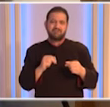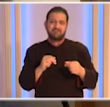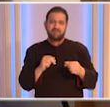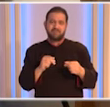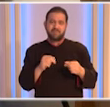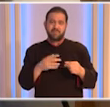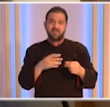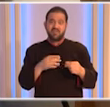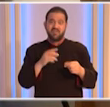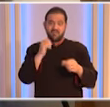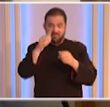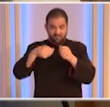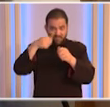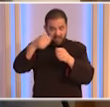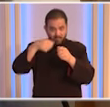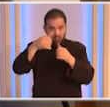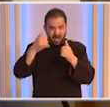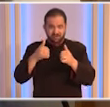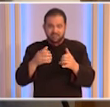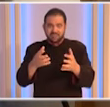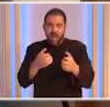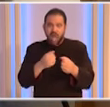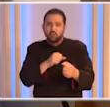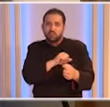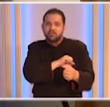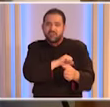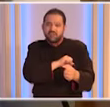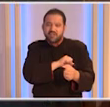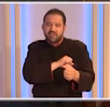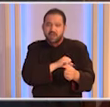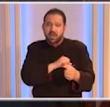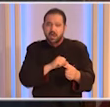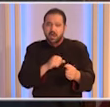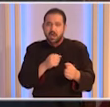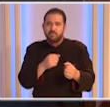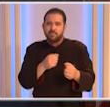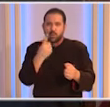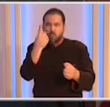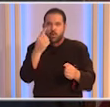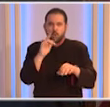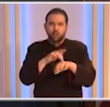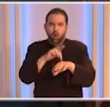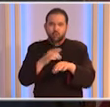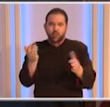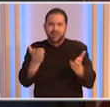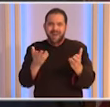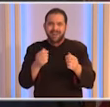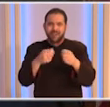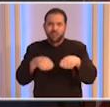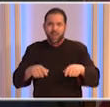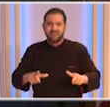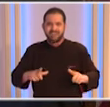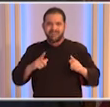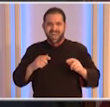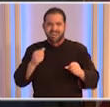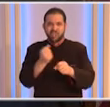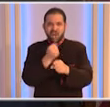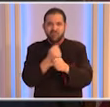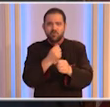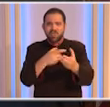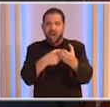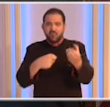groază încât un medic care a efectuat 10.000 de avorturi, din momentul în care l-a văzut, nu a mai putut să facă niciun